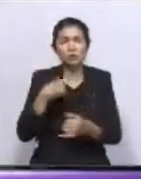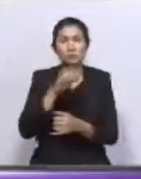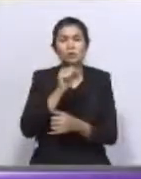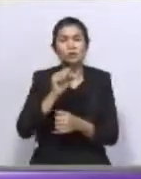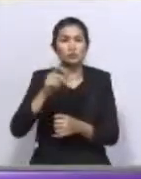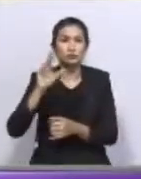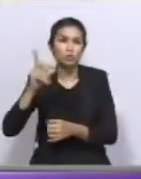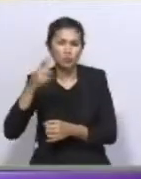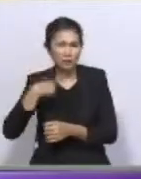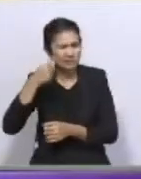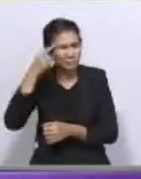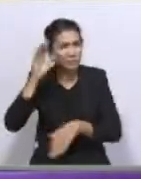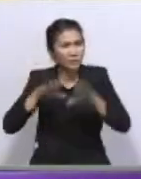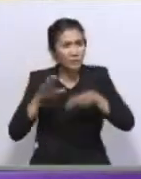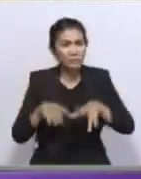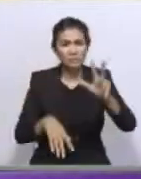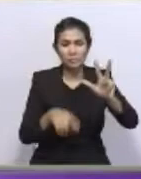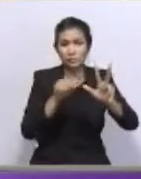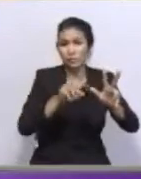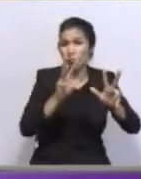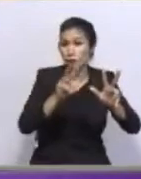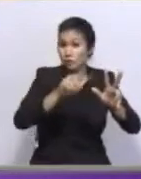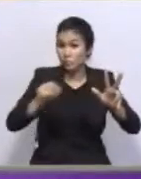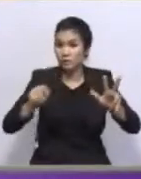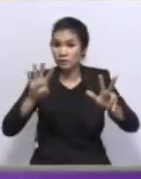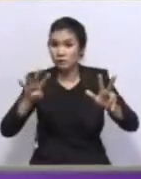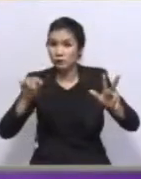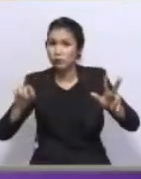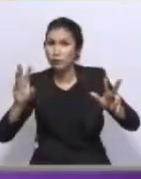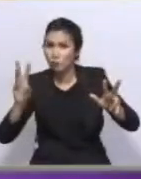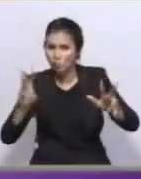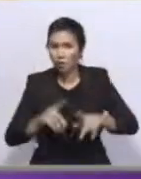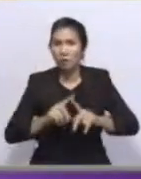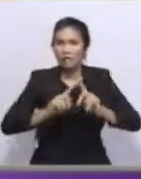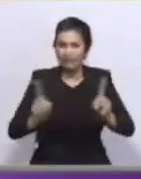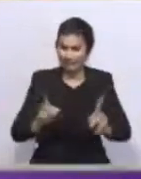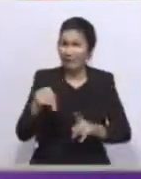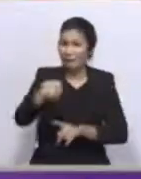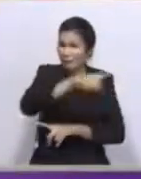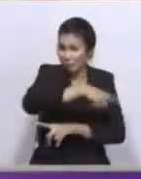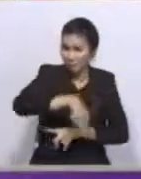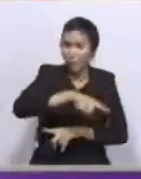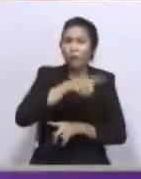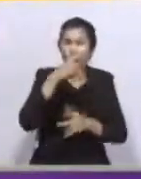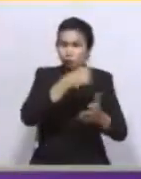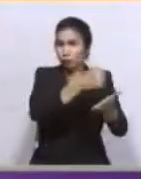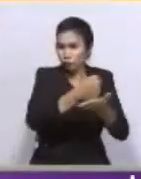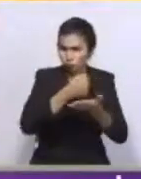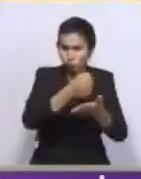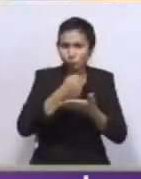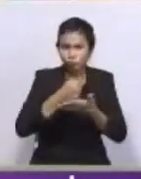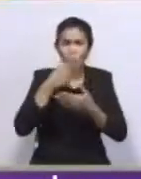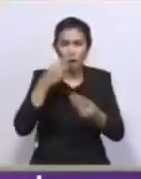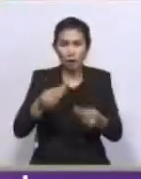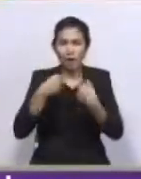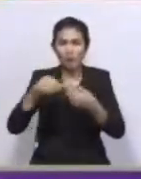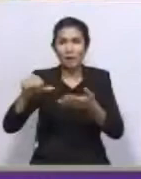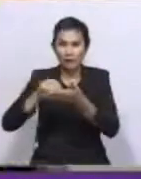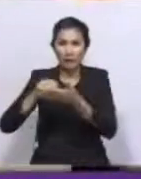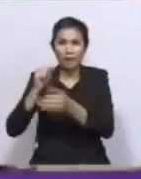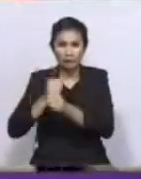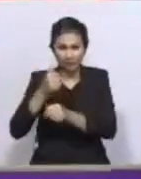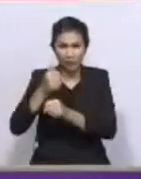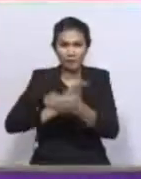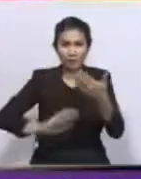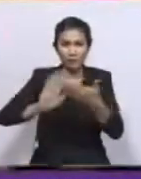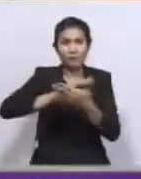อบ 3.6 ถึง 4.6 แต่แนวทางเหล่านี้จะเป็นเครื่องมือสำคัญที่จะปลดล็อกกับดักรายได้ปานกลางและนำพาประเ